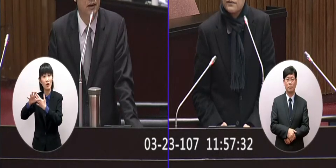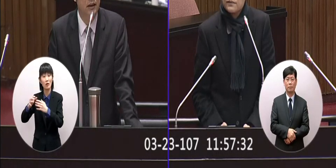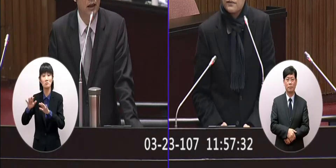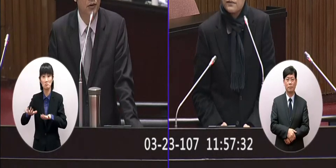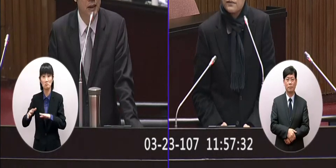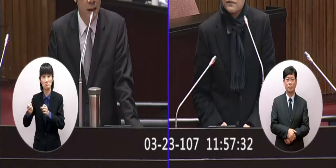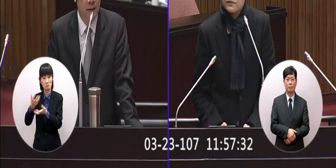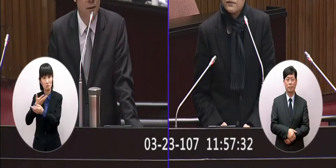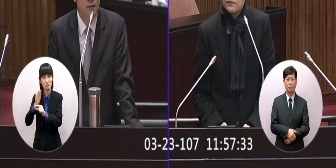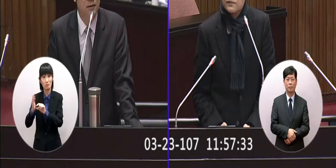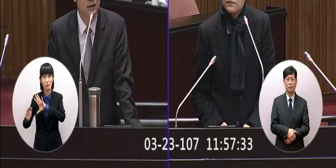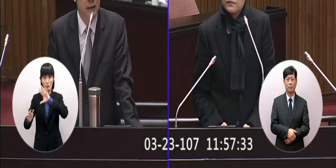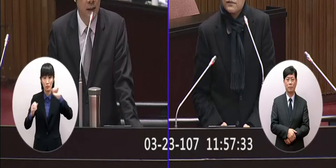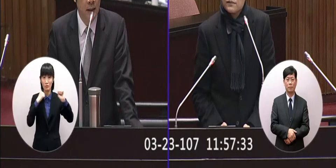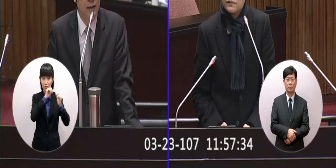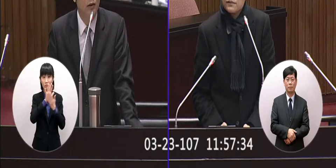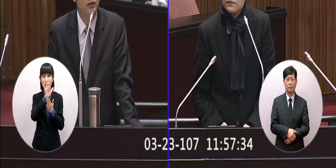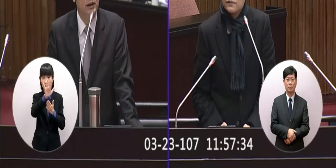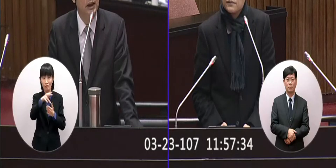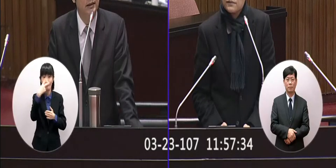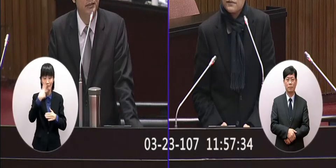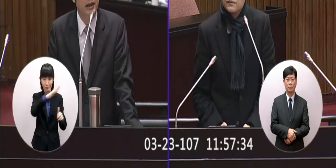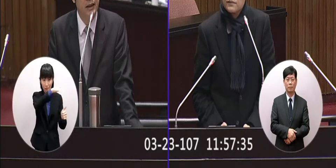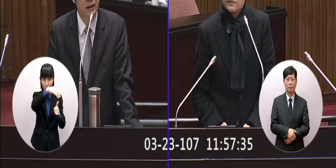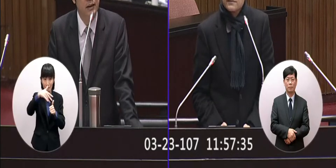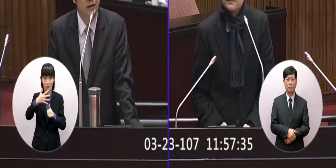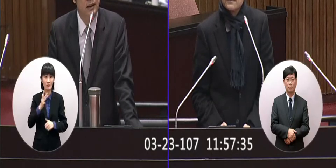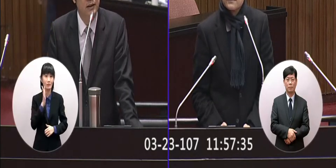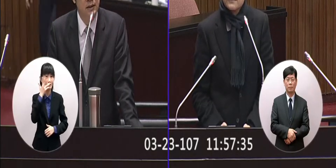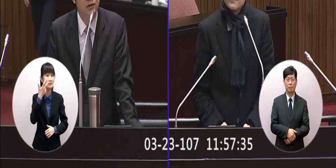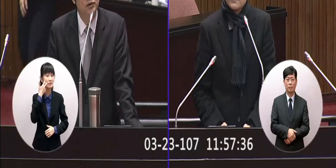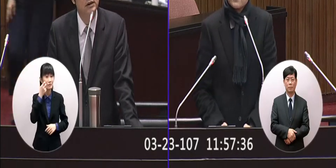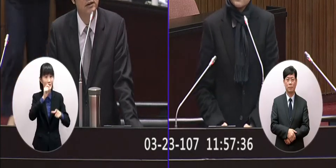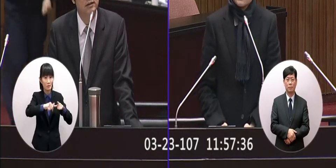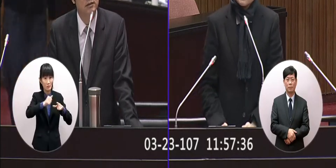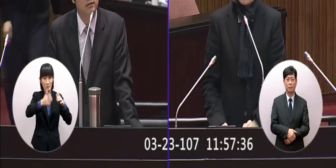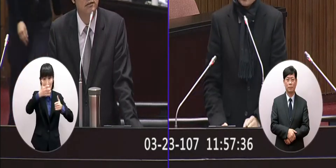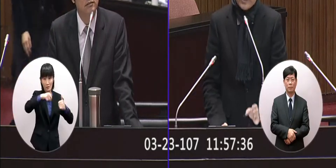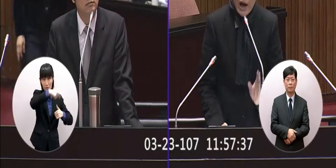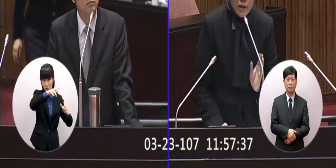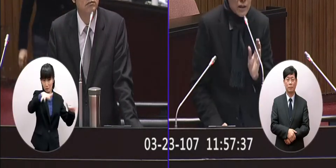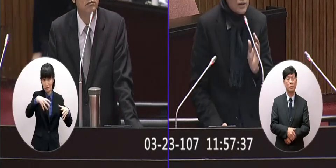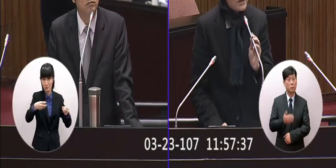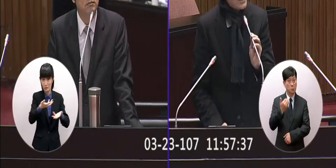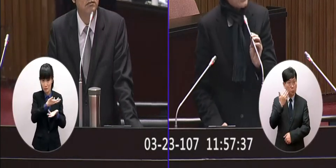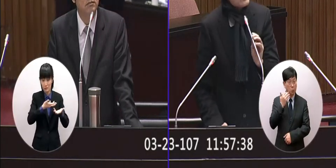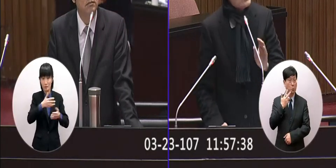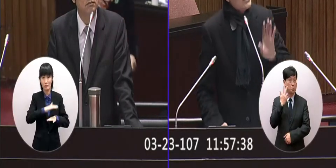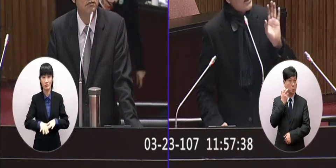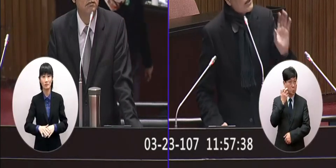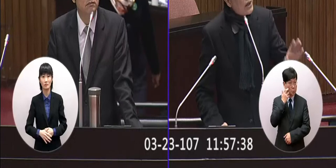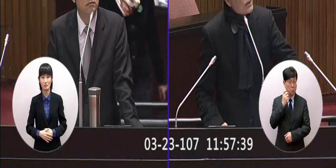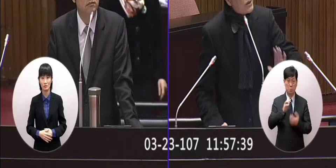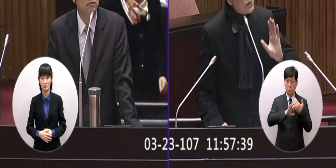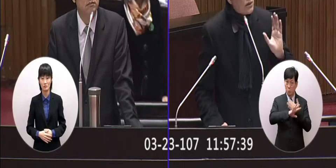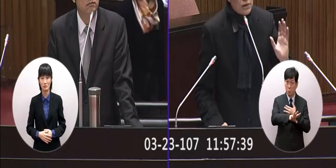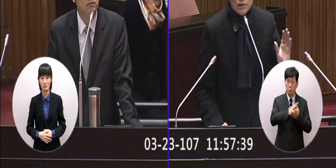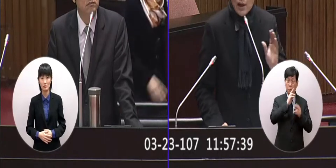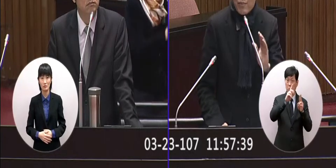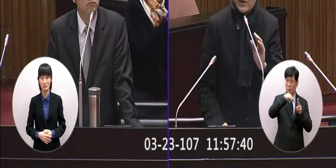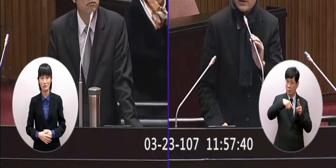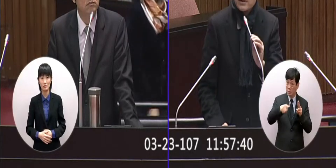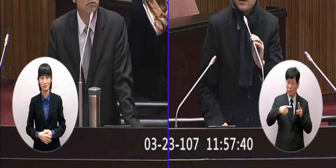湾的钢铝业者。大家来讨论，看怎么样来因应这个新的局势。 如果钢也是这样，其他的电